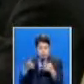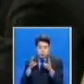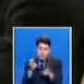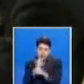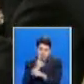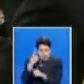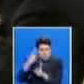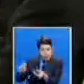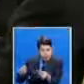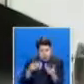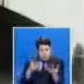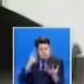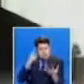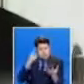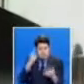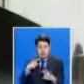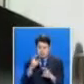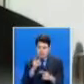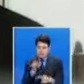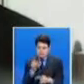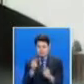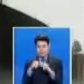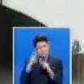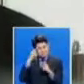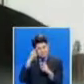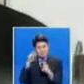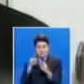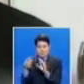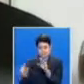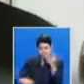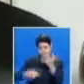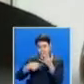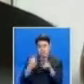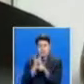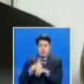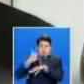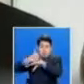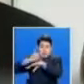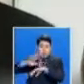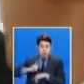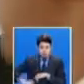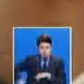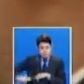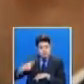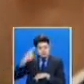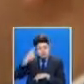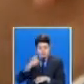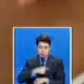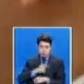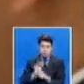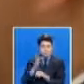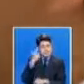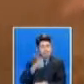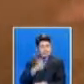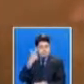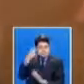ที่รอบประสาท อันนี้นะครับอันนี้คือสิ่งที่อาจจะเป็นส่วนหนึ่งที่ทำให้ผู้นำกัมพูชาจะไม่พอใจนะครับก็เข้าใ